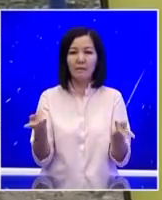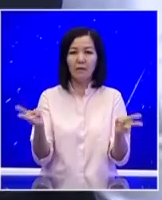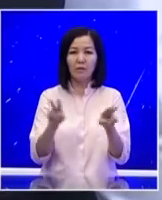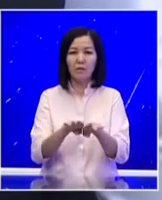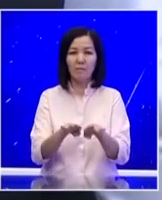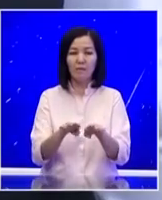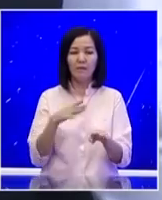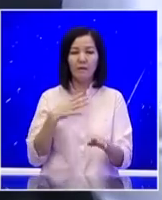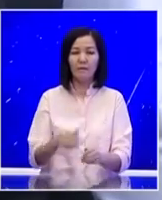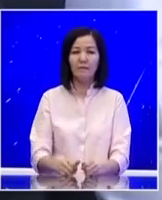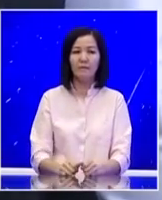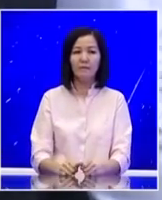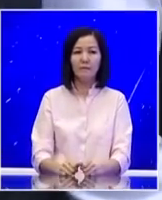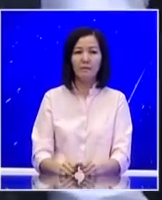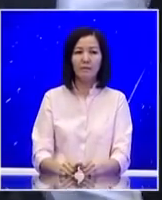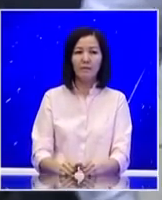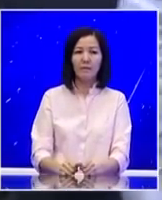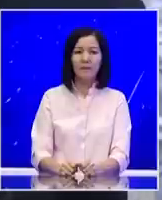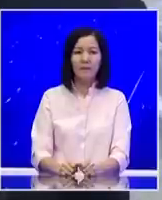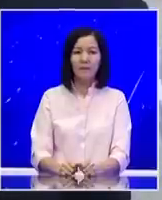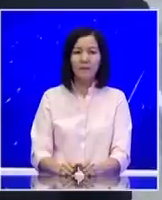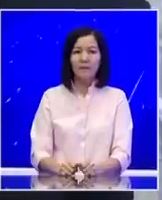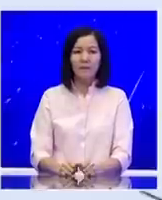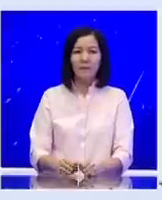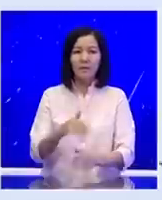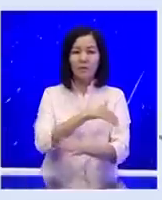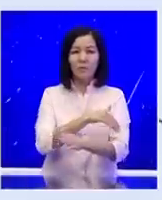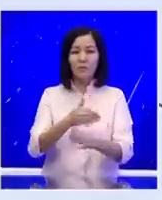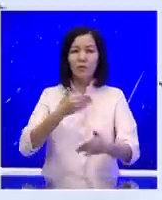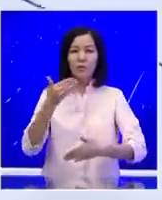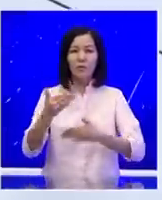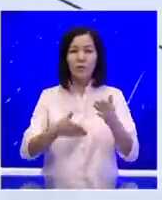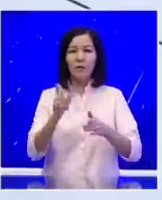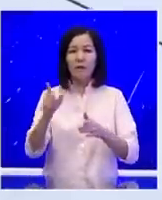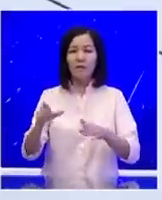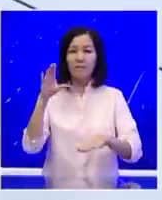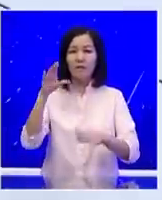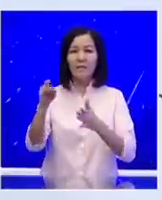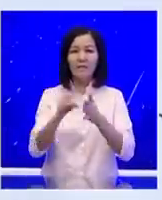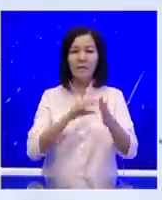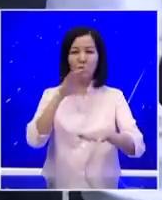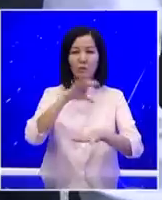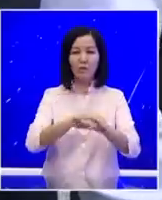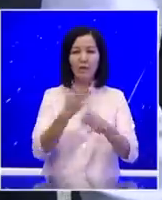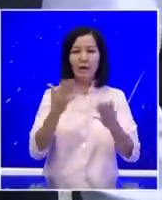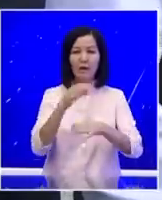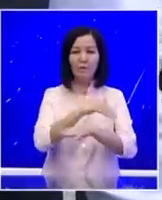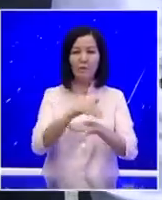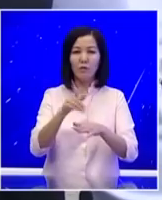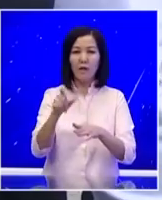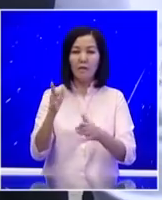отыр. Дронды да қойдық, міне, можем истреб. Көшеде жүрген болатын болса, сразу по рации сообщается. Қай көшеде адам